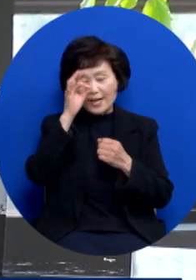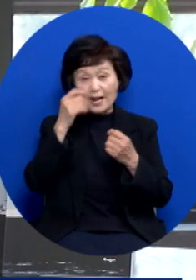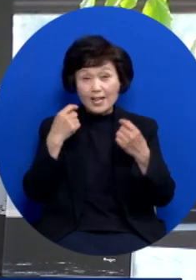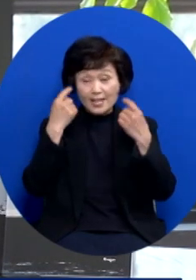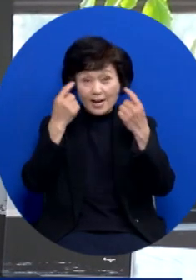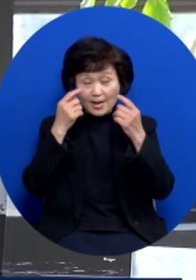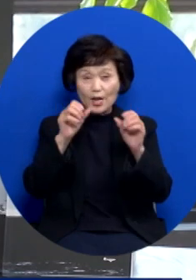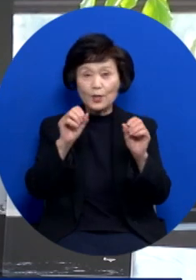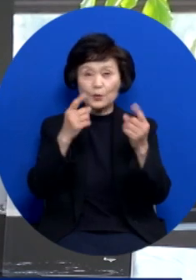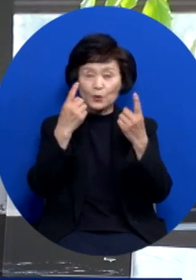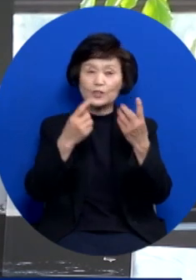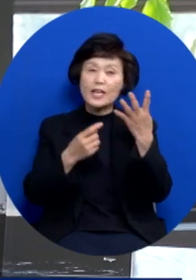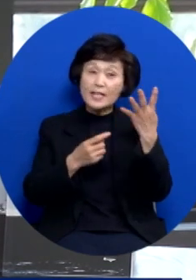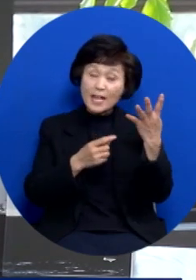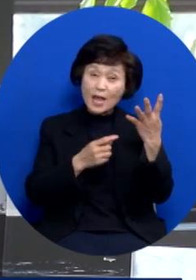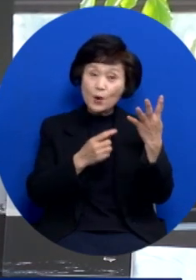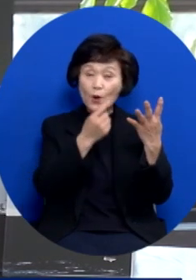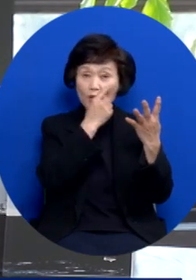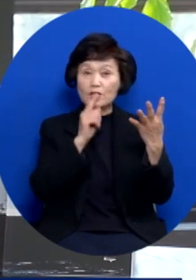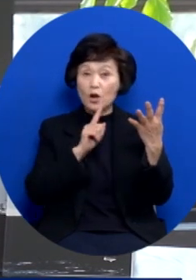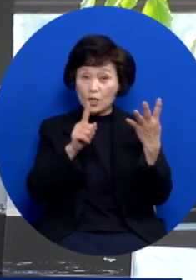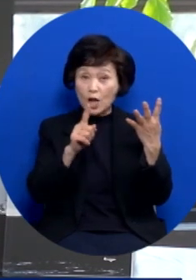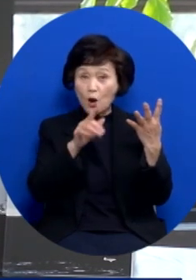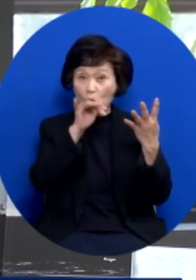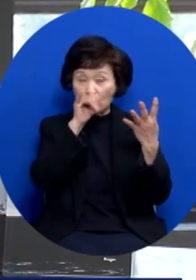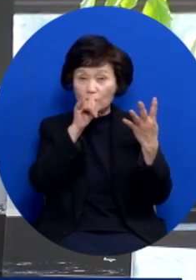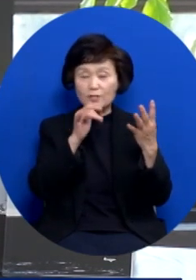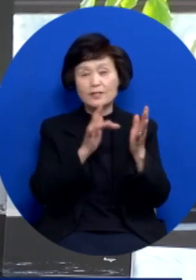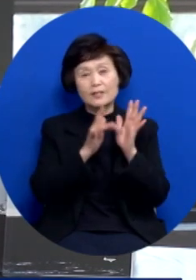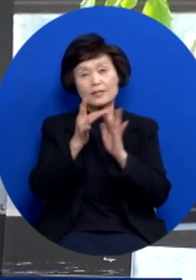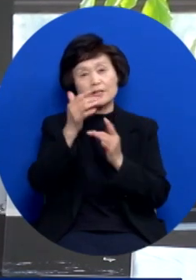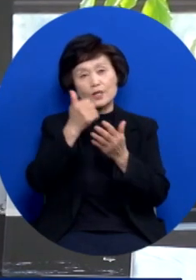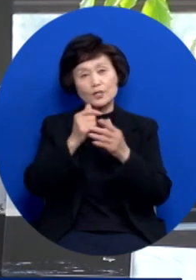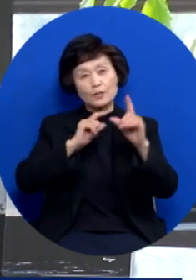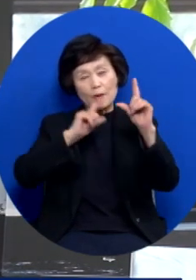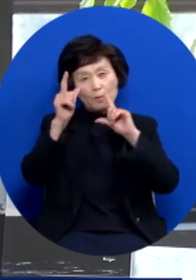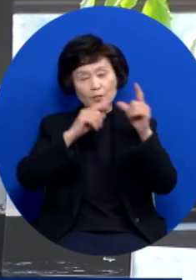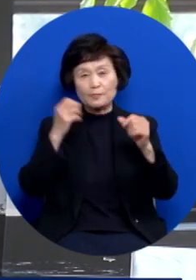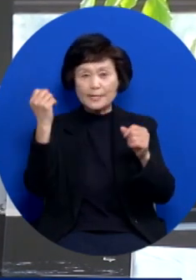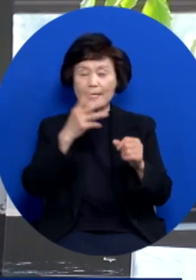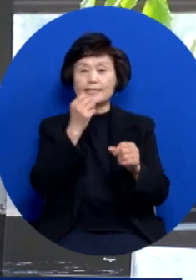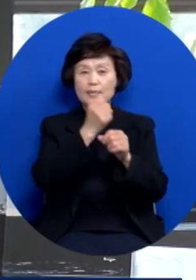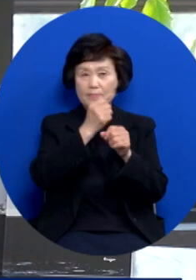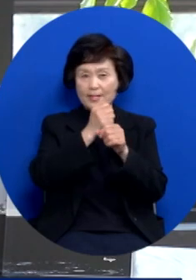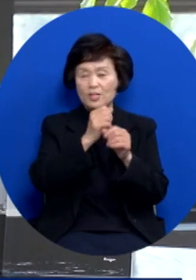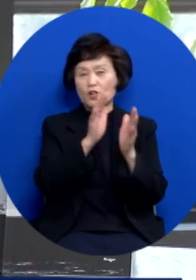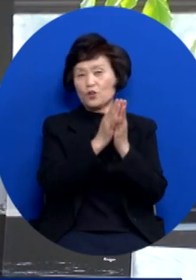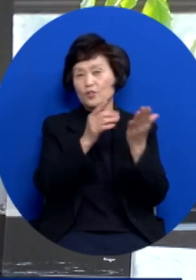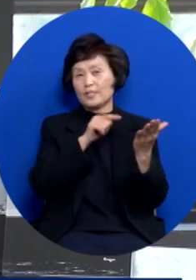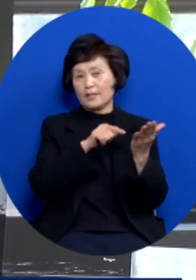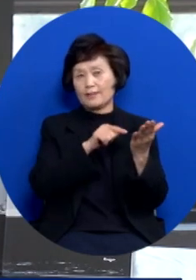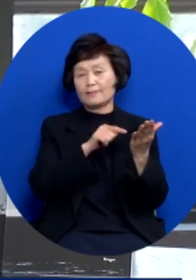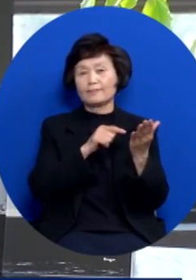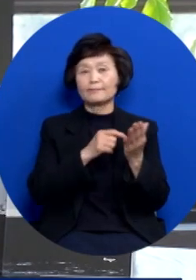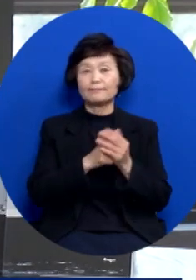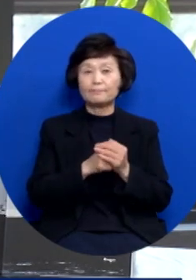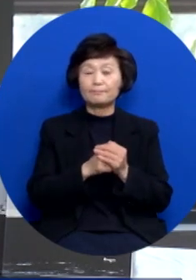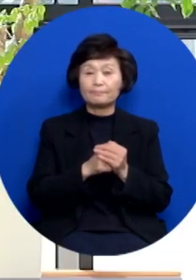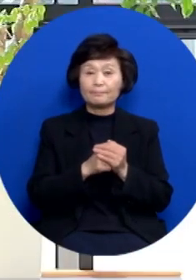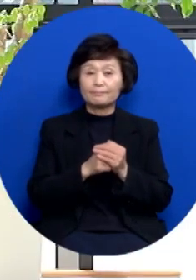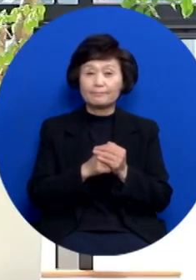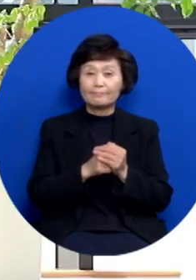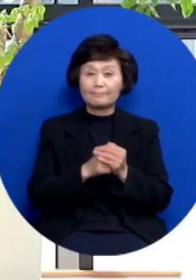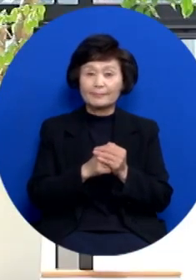네 권이 증언하는 한 분, 예수님의 모습을 재구성해 놓은 책이기도 하지요.